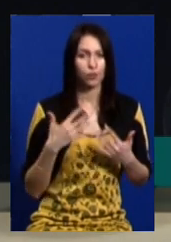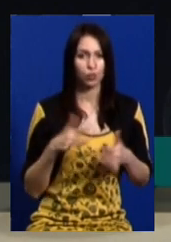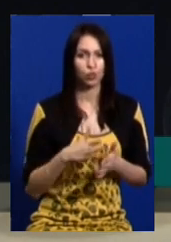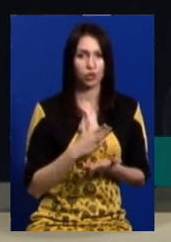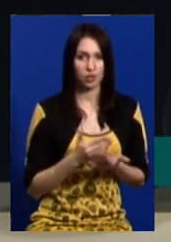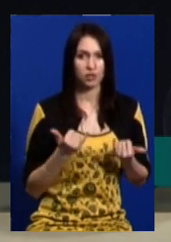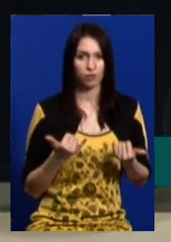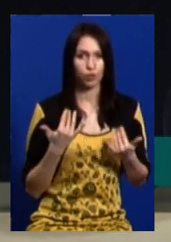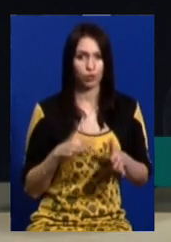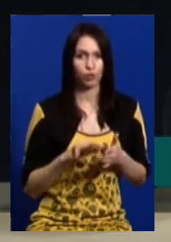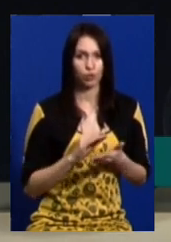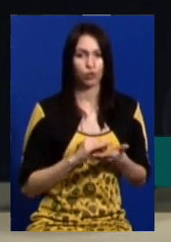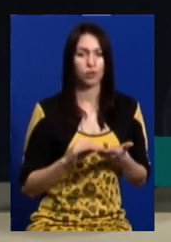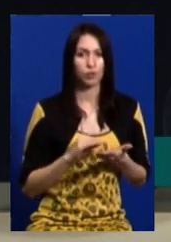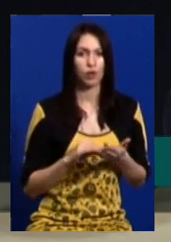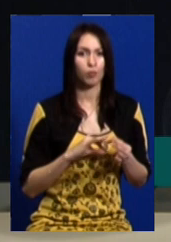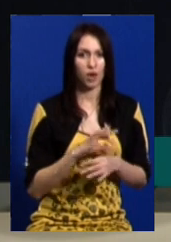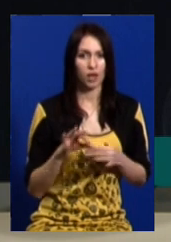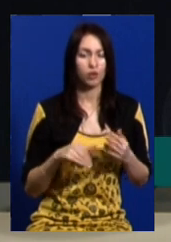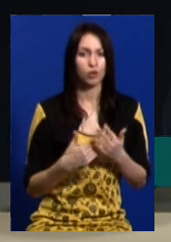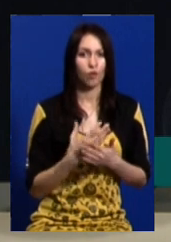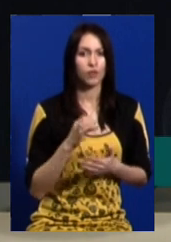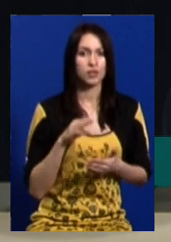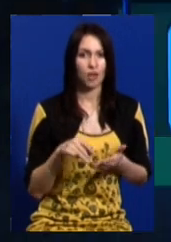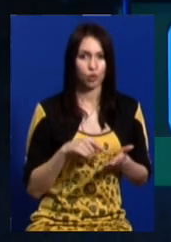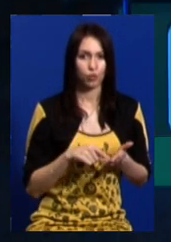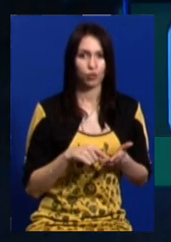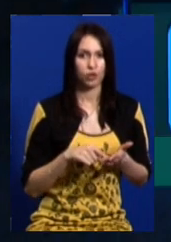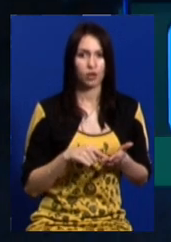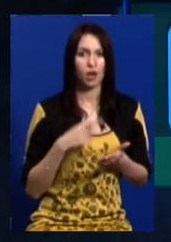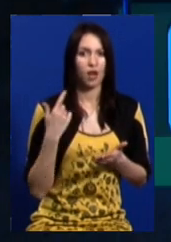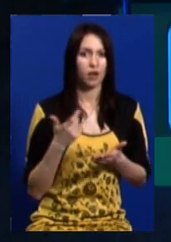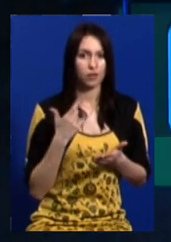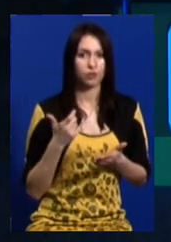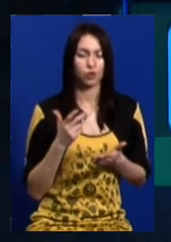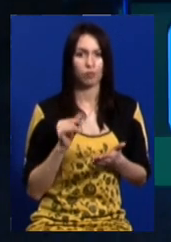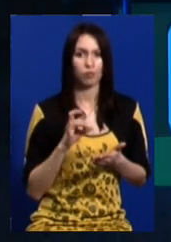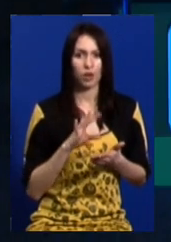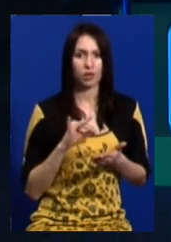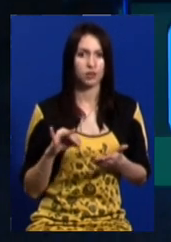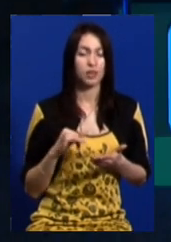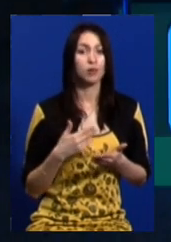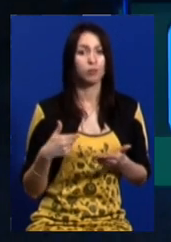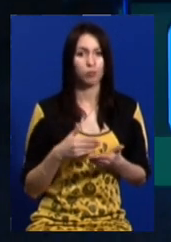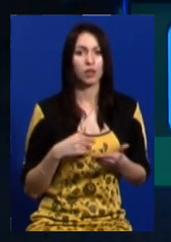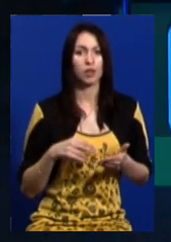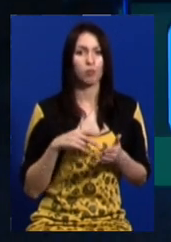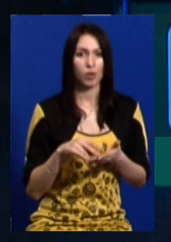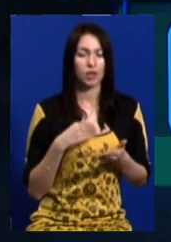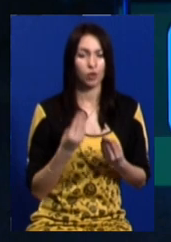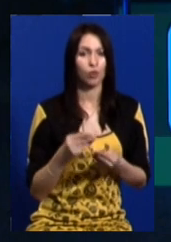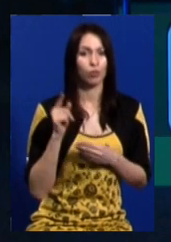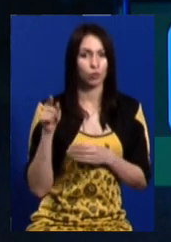сьогодні, вже прийшов навіть нам проект нового статуту єпархії нашої, Харківської єпархії. І ми подаємо протокол туди, і вони